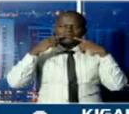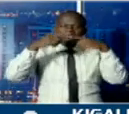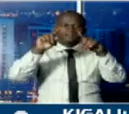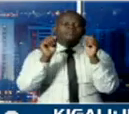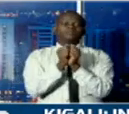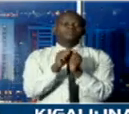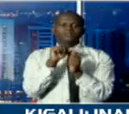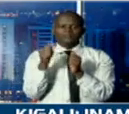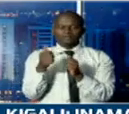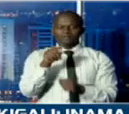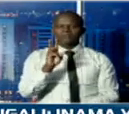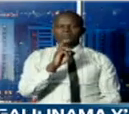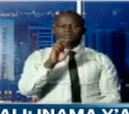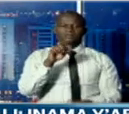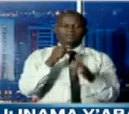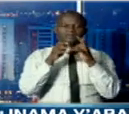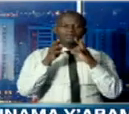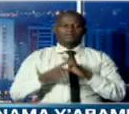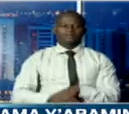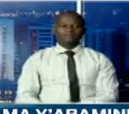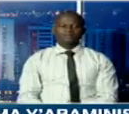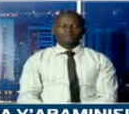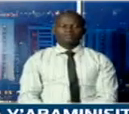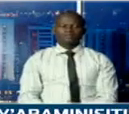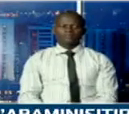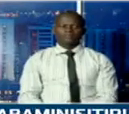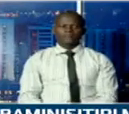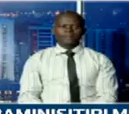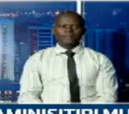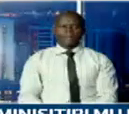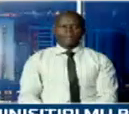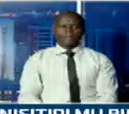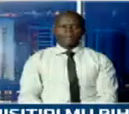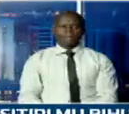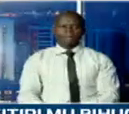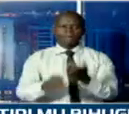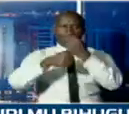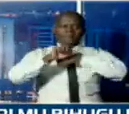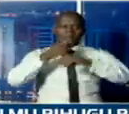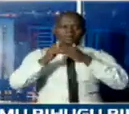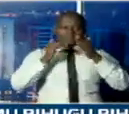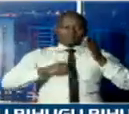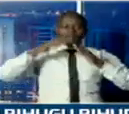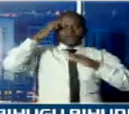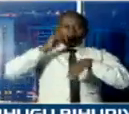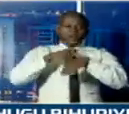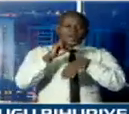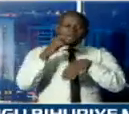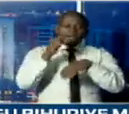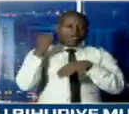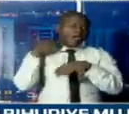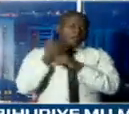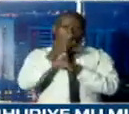n'itangazamakuru. Ibindi na Kwizera John Patrick afatanyije na Gatarayiha Pierre Celestin. Ibi bikorwa bibanziriza kwibuka ku nshuro ya